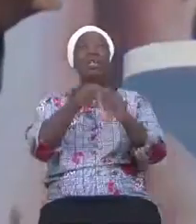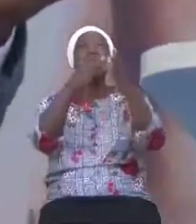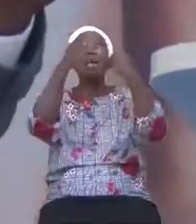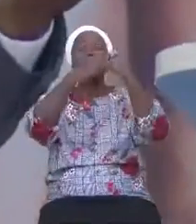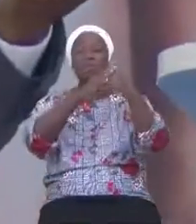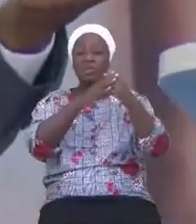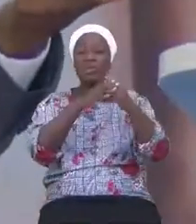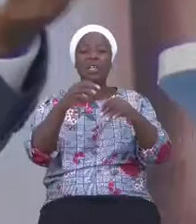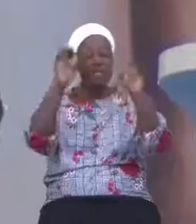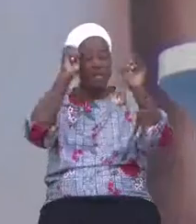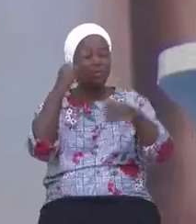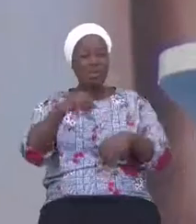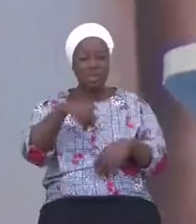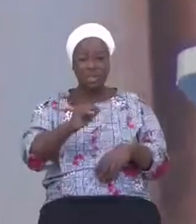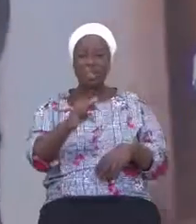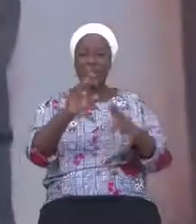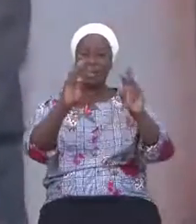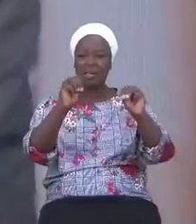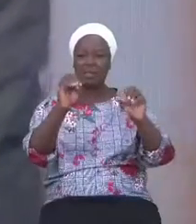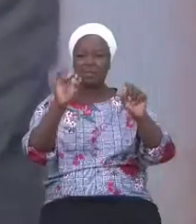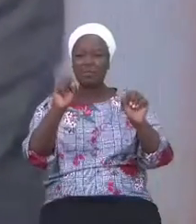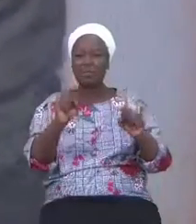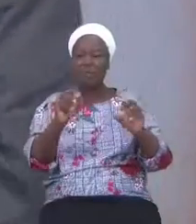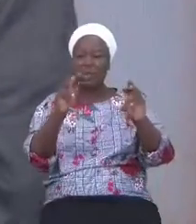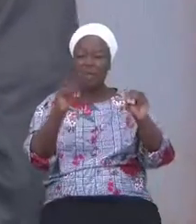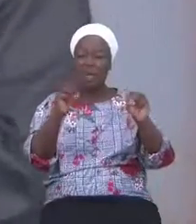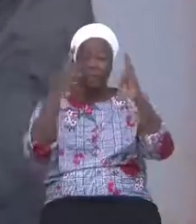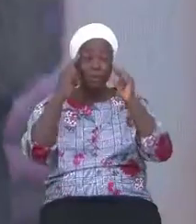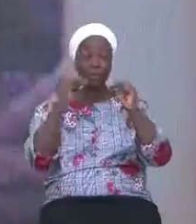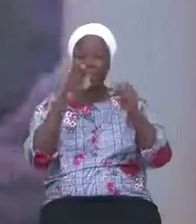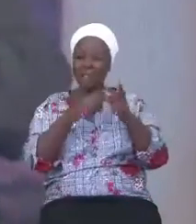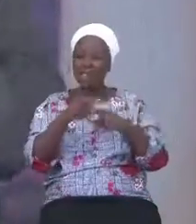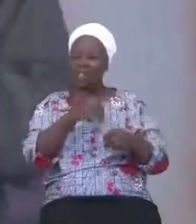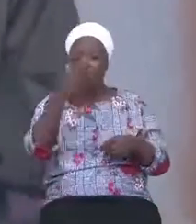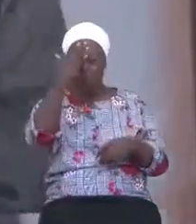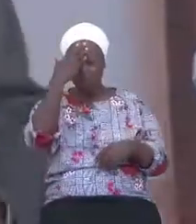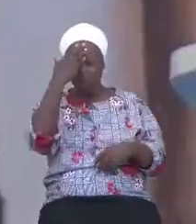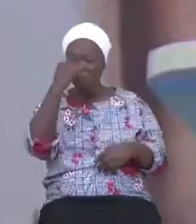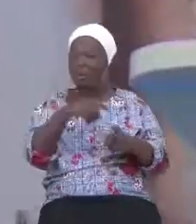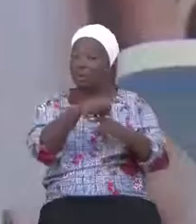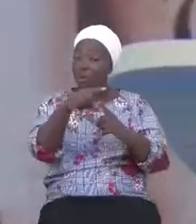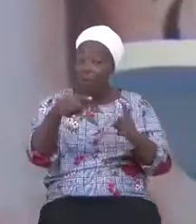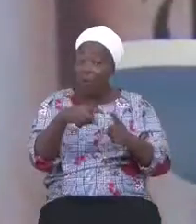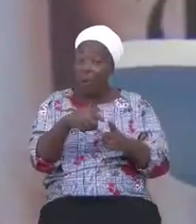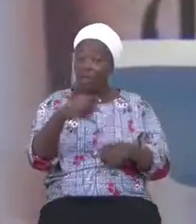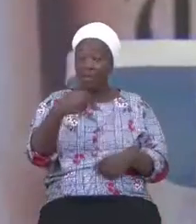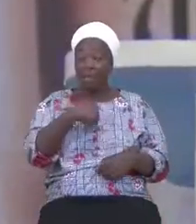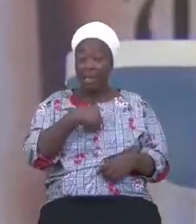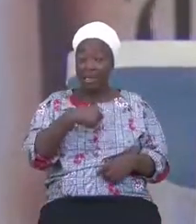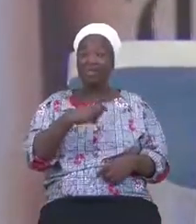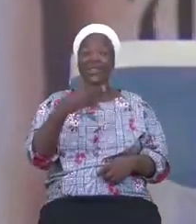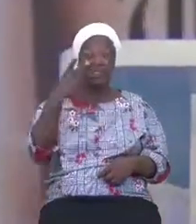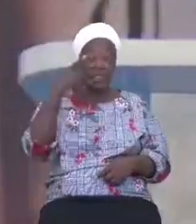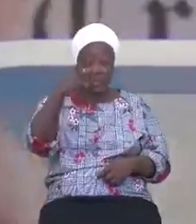était toujours Moïse. Et ils l'ont reconnu. Quand je te verrai au